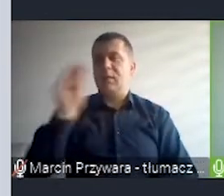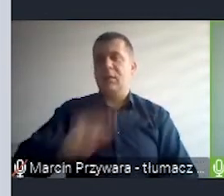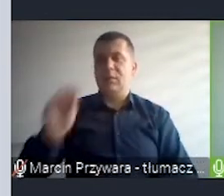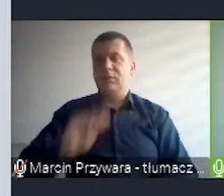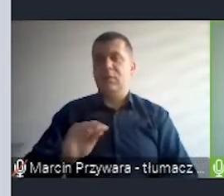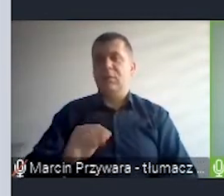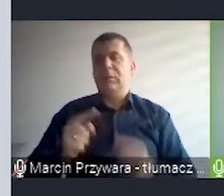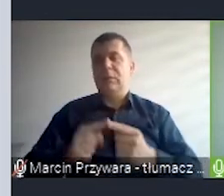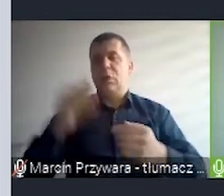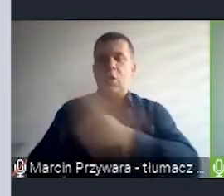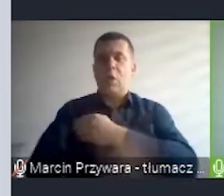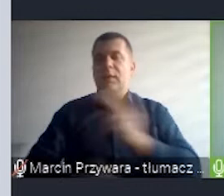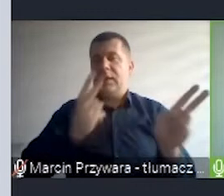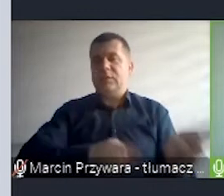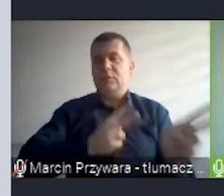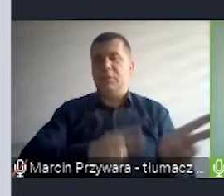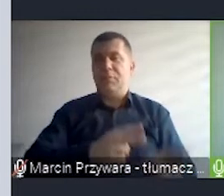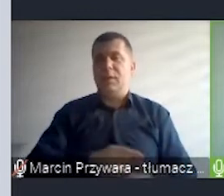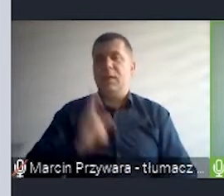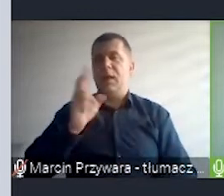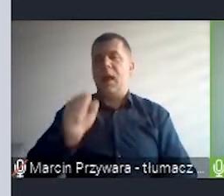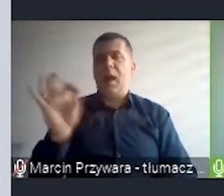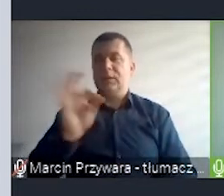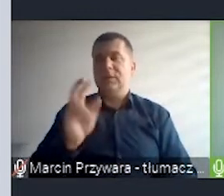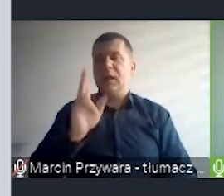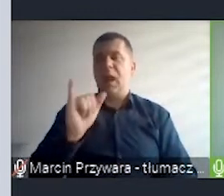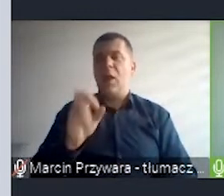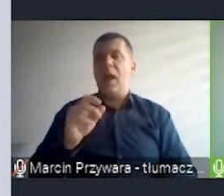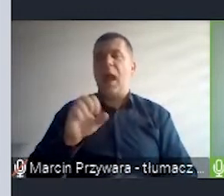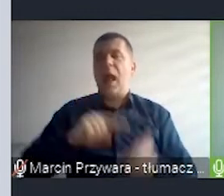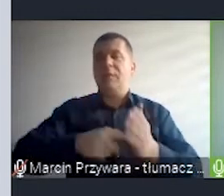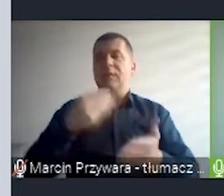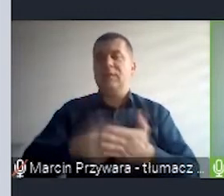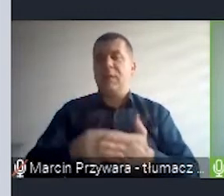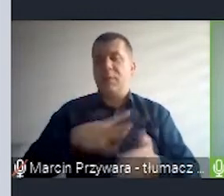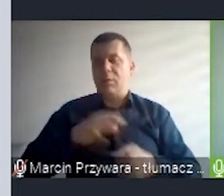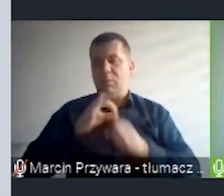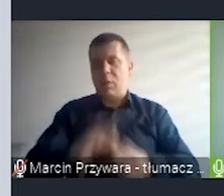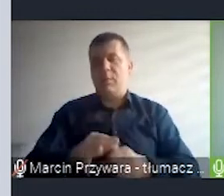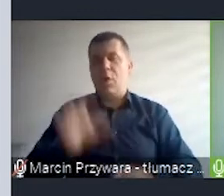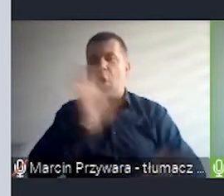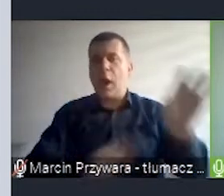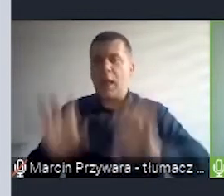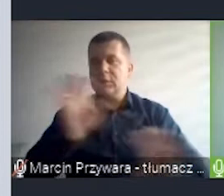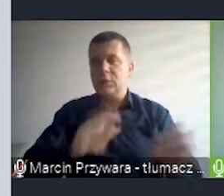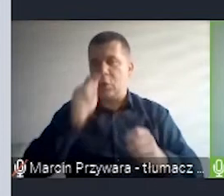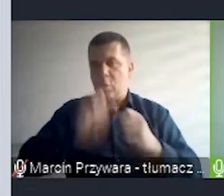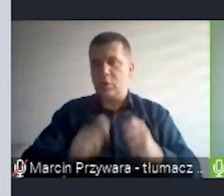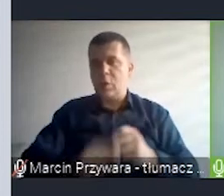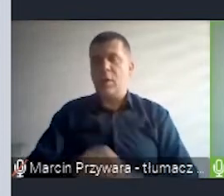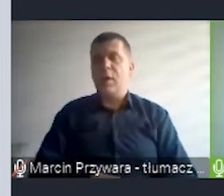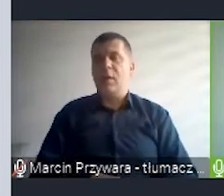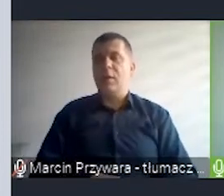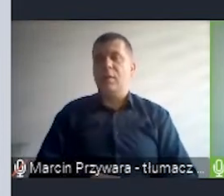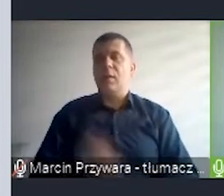pod koniec listopada Krajowa Administracja Skarbowa prowadziła kontrolę z oględzinami